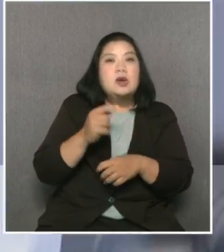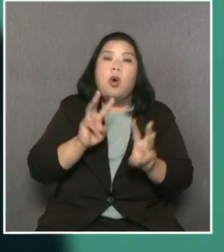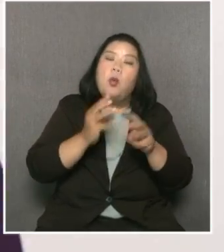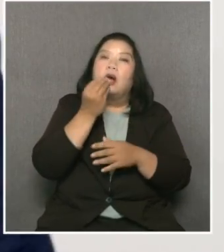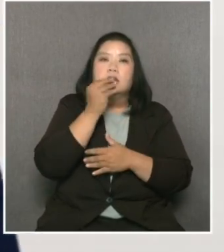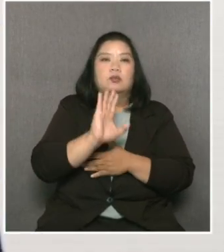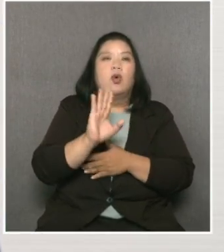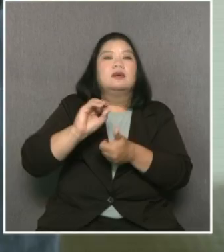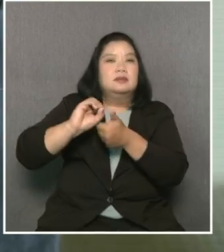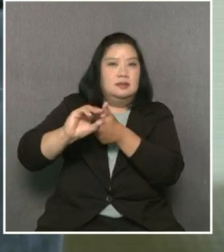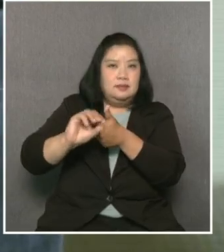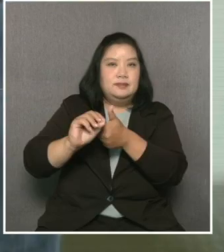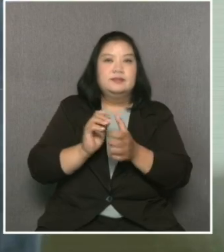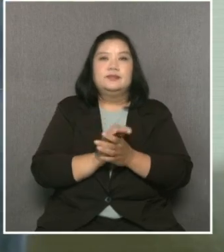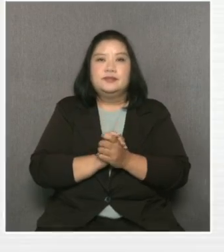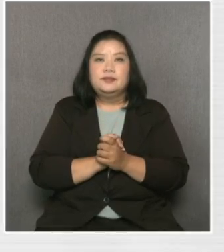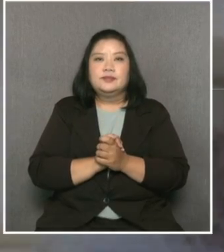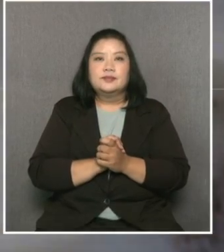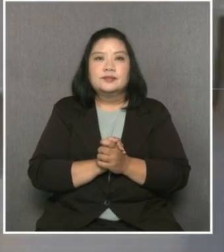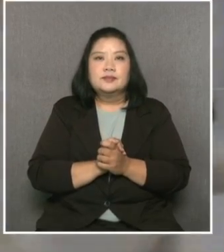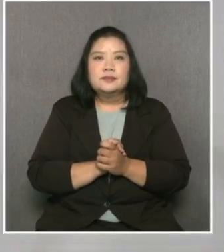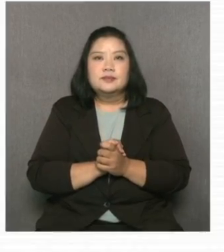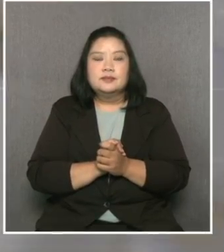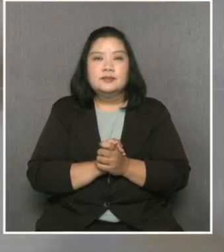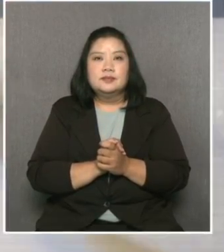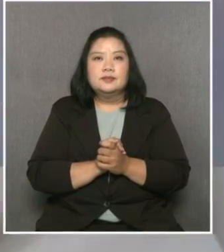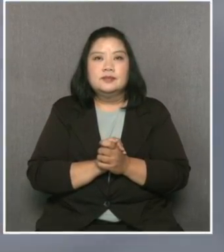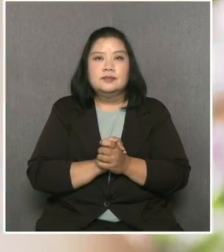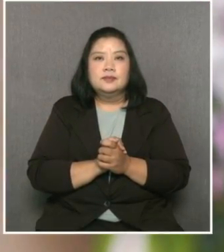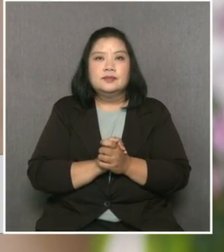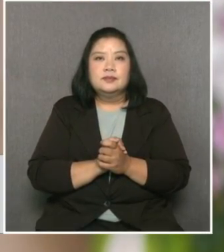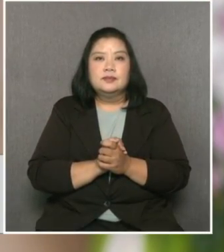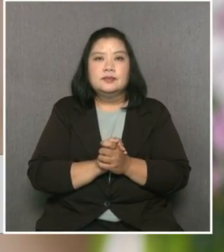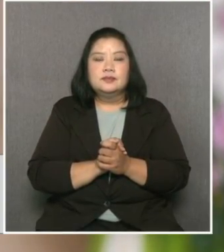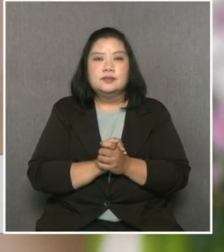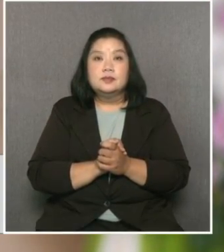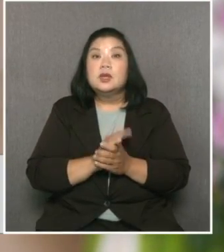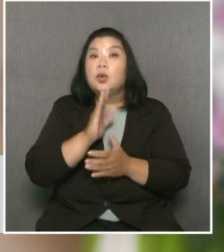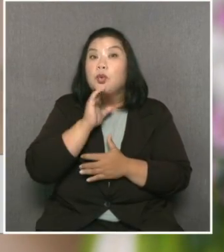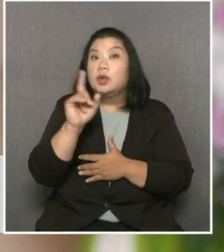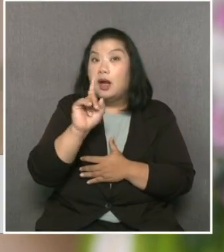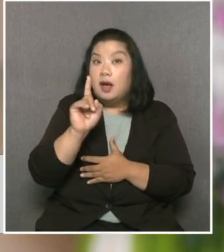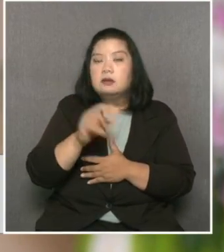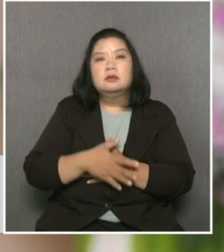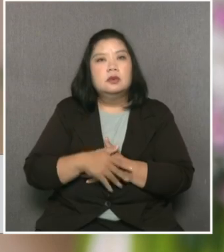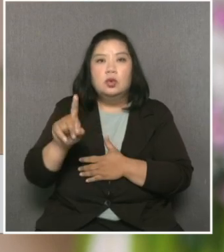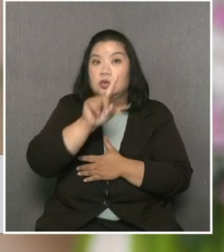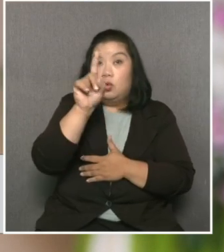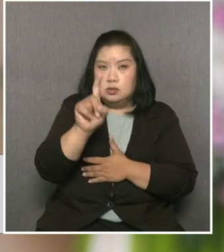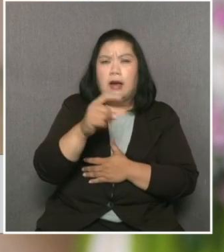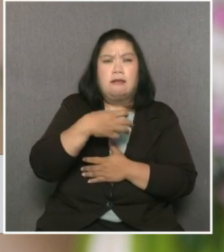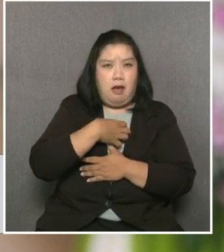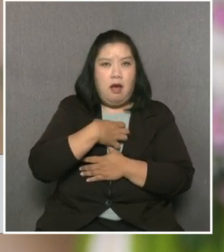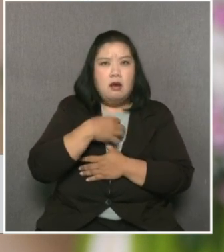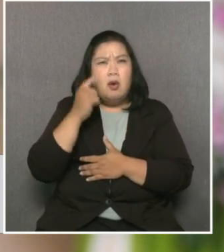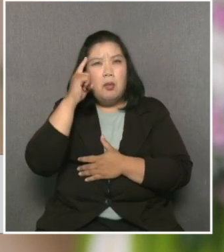แนะนำ หากคุณ ผู้ชมนะคะมีเรื่องที่สงสัยอยากจะไขคำตอบส่